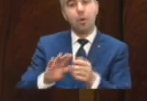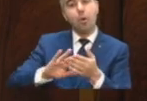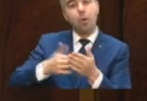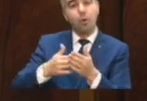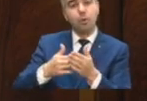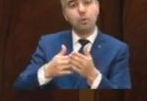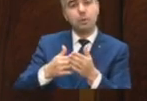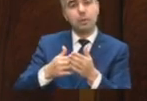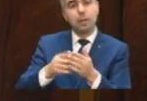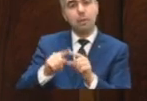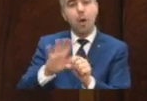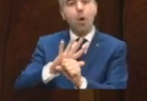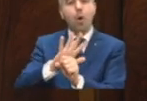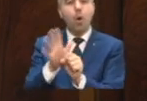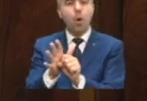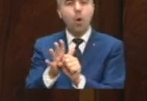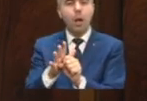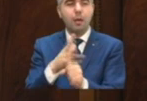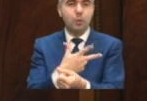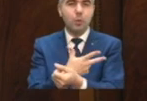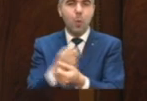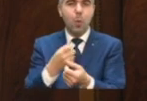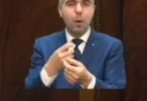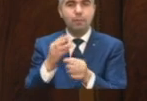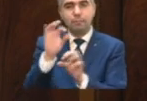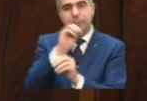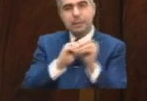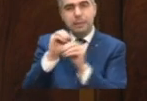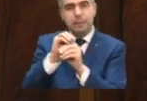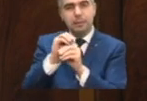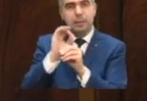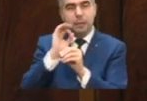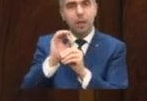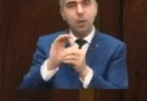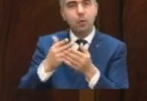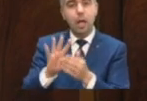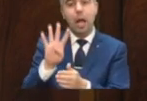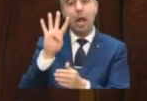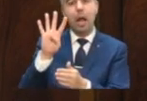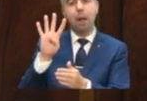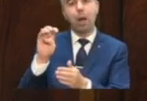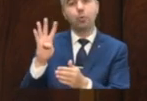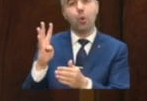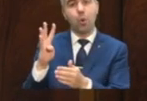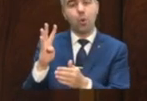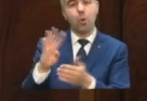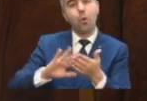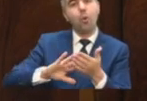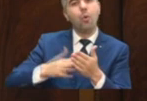الصين، واحد الوقت تفقد ما بقاش، هذه 4 شهور هو كيتصنع في المغرب 100%. هذاك لو كيت